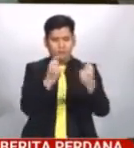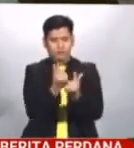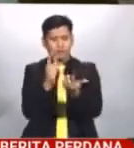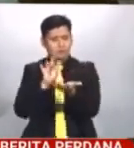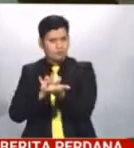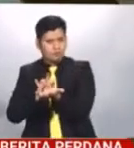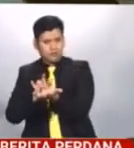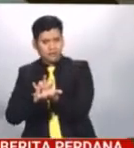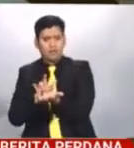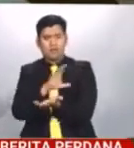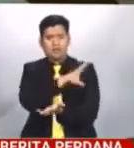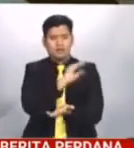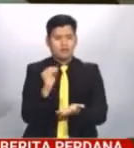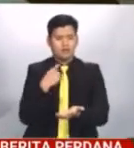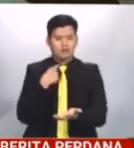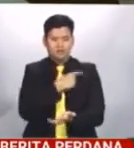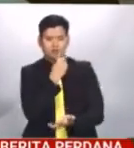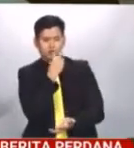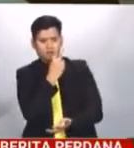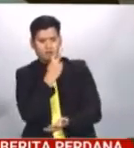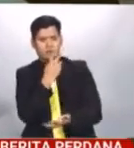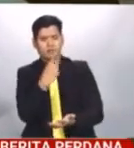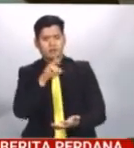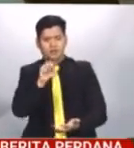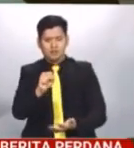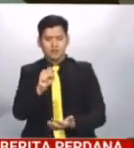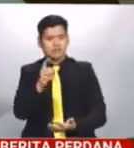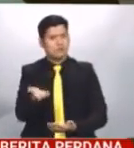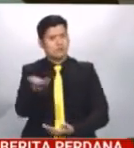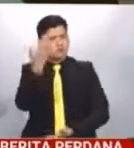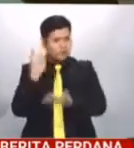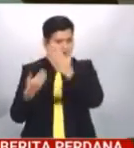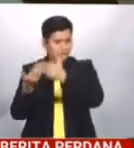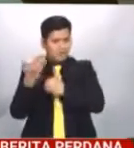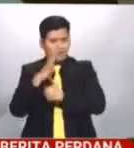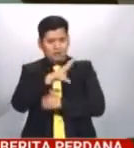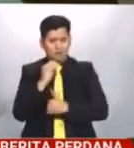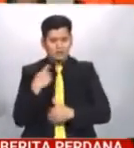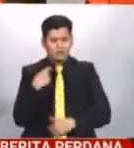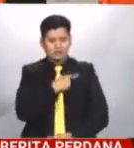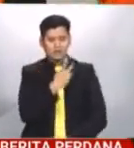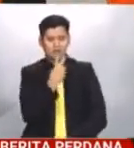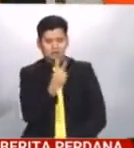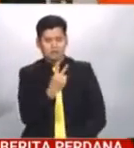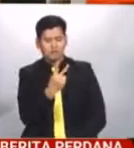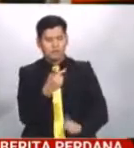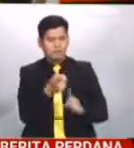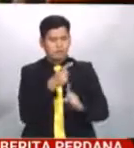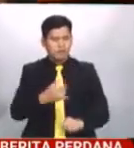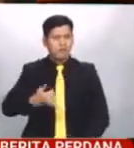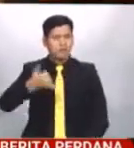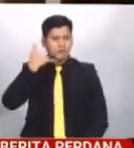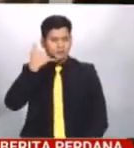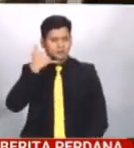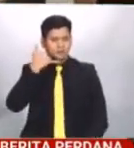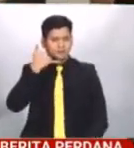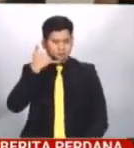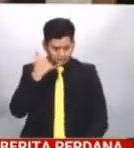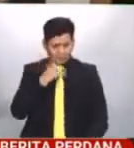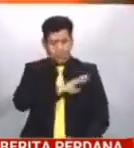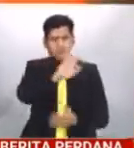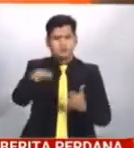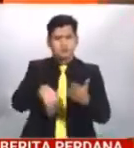mereka refer kepada case-case yang perlu dan kita buat menerusi telefon. Dalam usaha memastikan segala